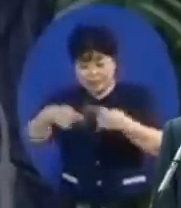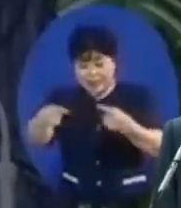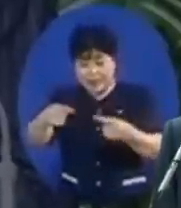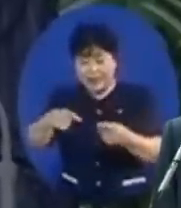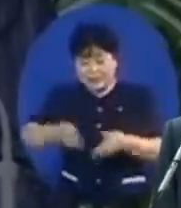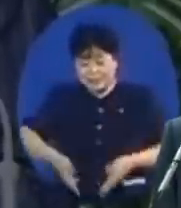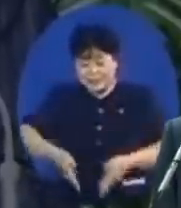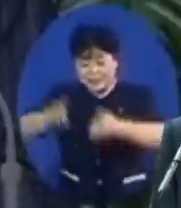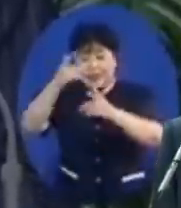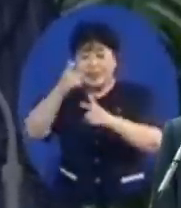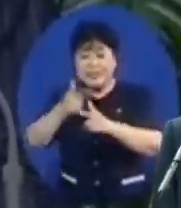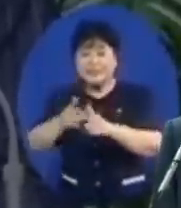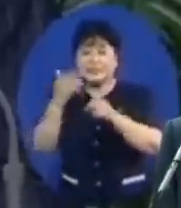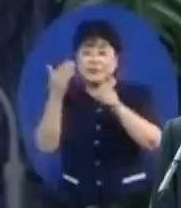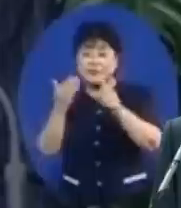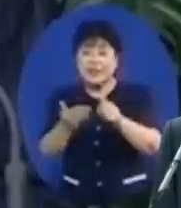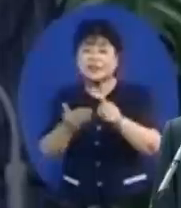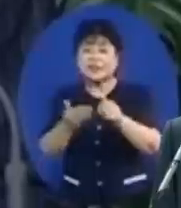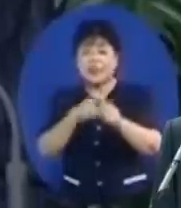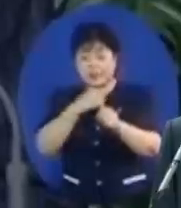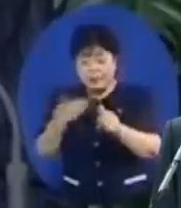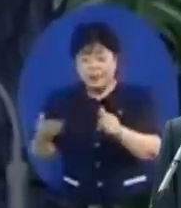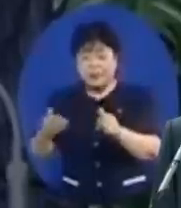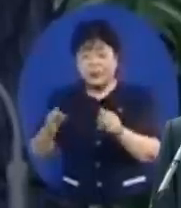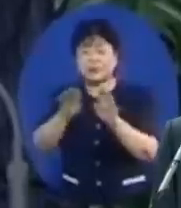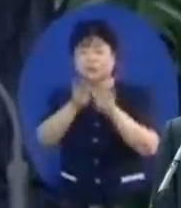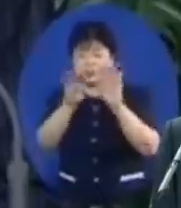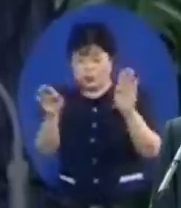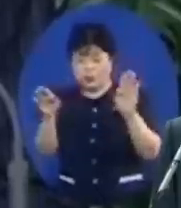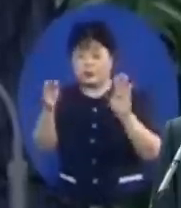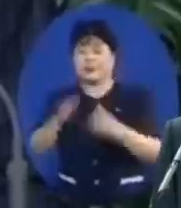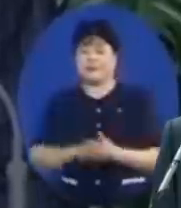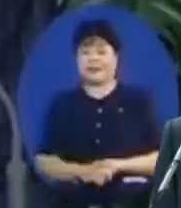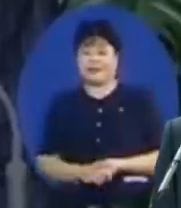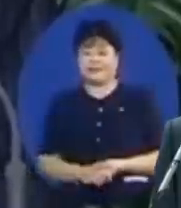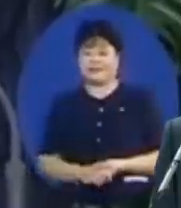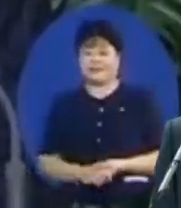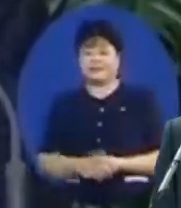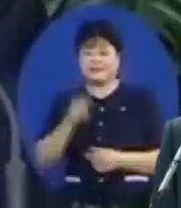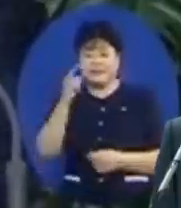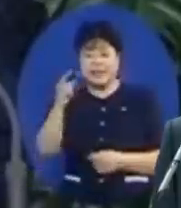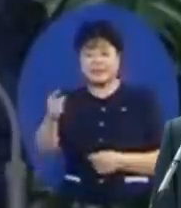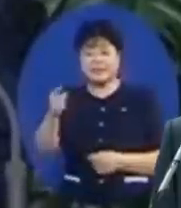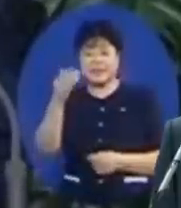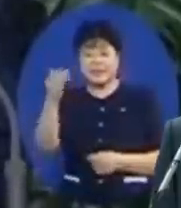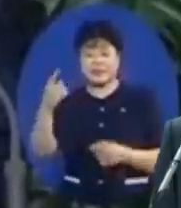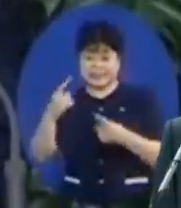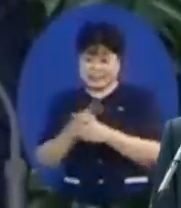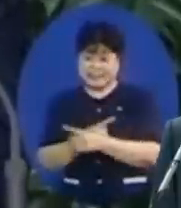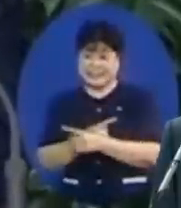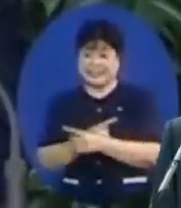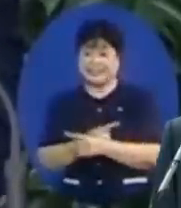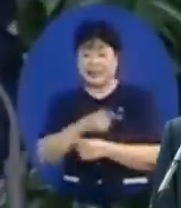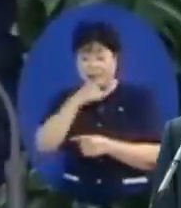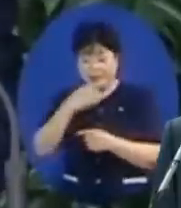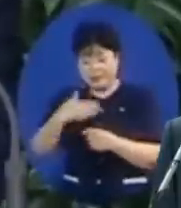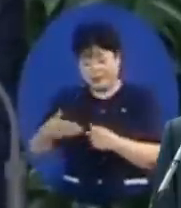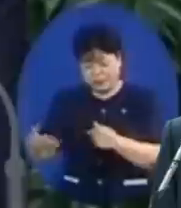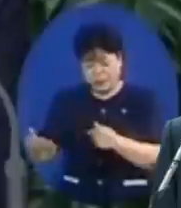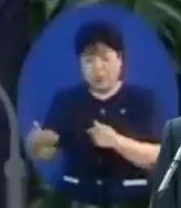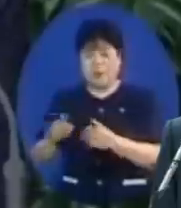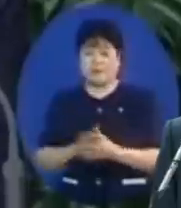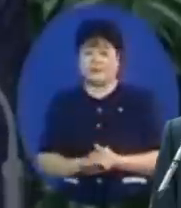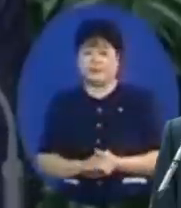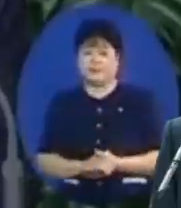그 길을 예수님이 당신의 피로서 열어주었다는 것입니다. 당신이 여러분 대신해서 피를